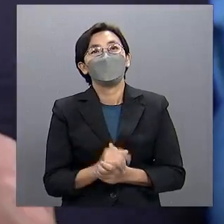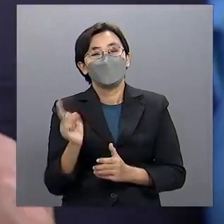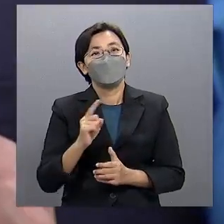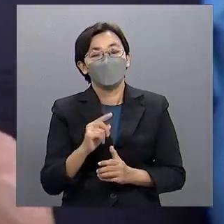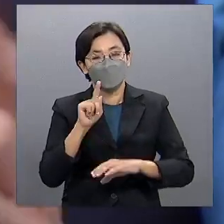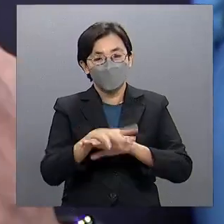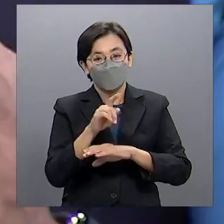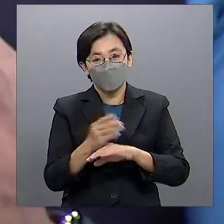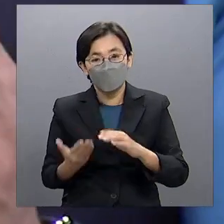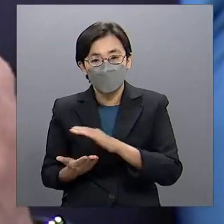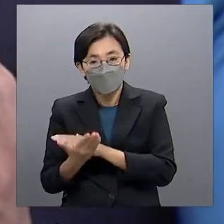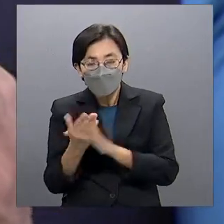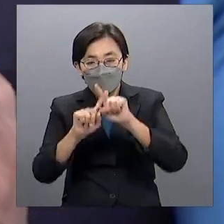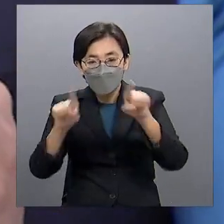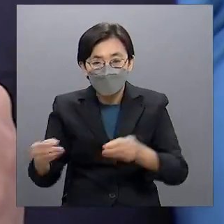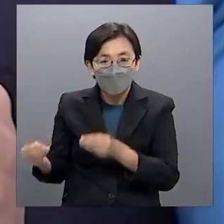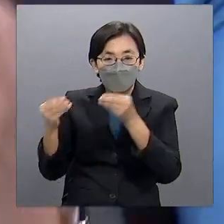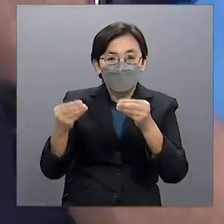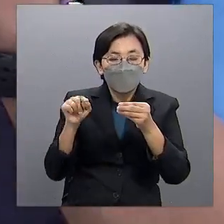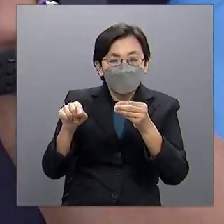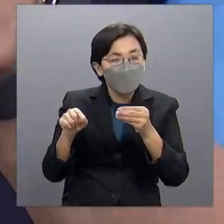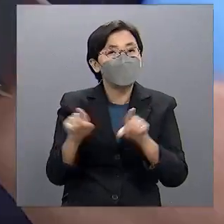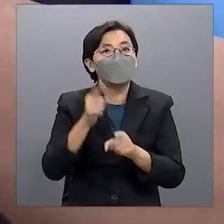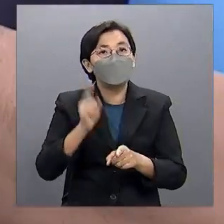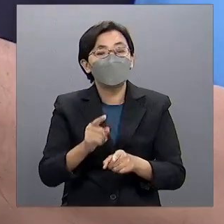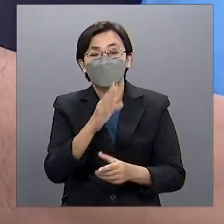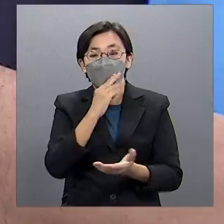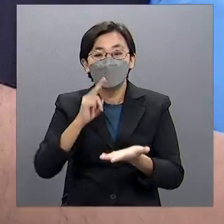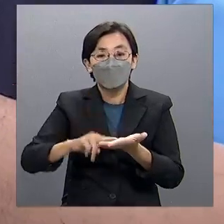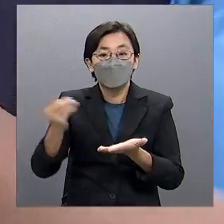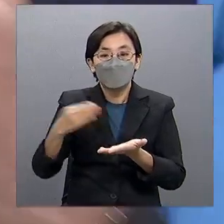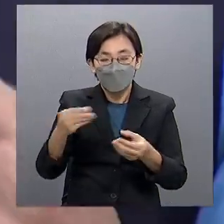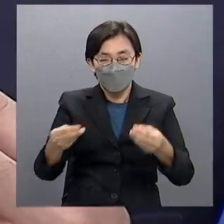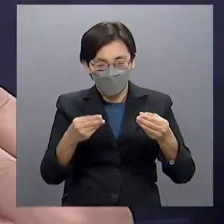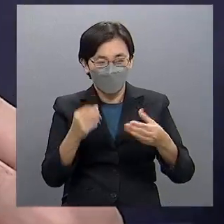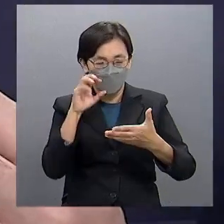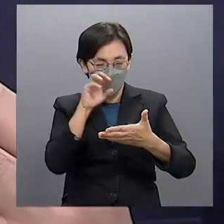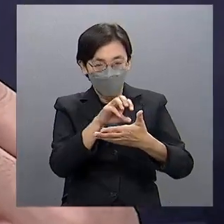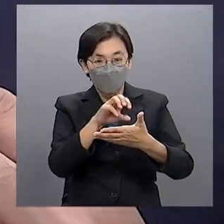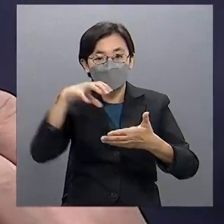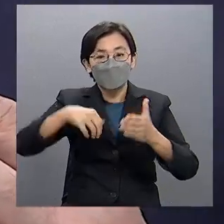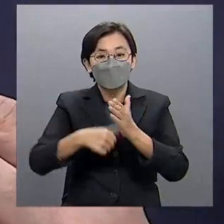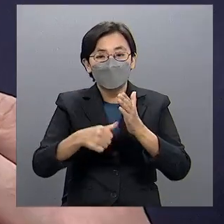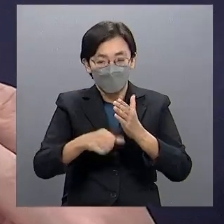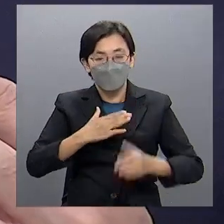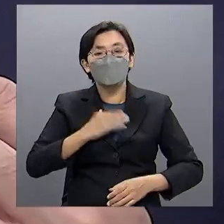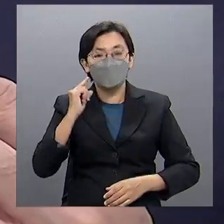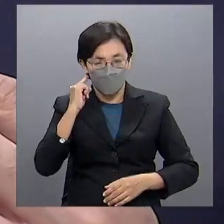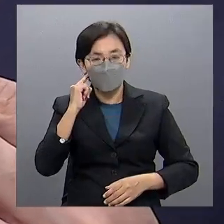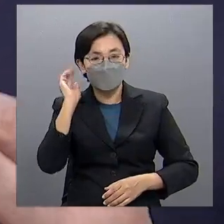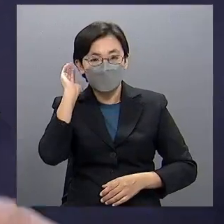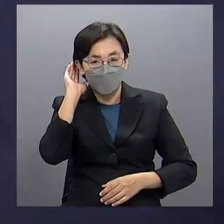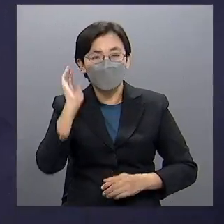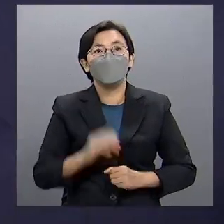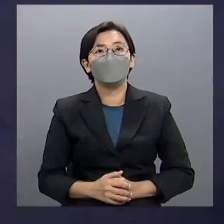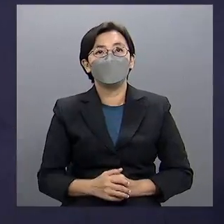จริงๆคุณผู้ชมคือถ้ามาบ้านผมแบบเนี้ยแล้วมีตราแบบเนี้ยตราของสรรพากรเนี่ยผมก็เชื่อนะ มีตราโลโก ้